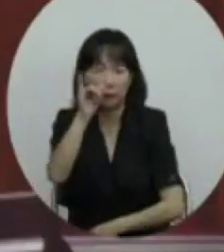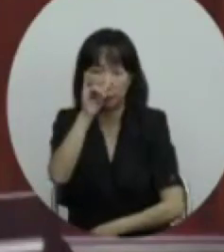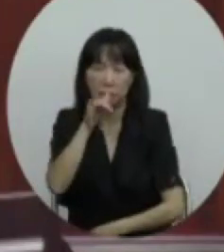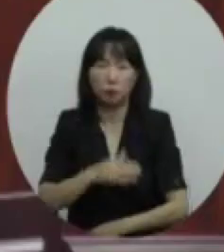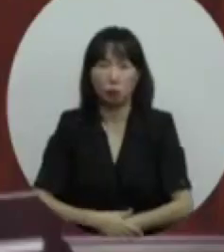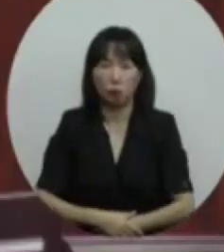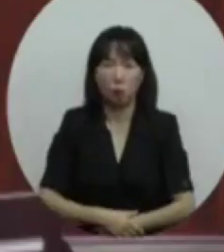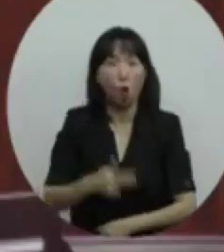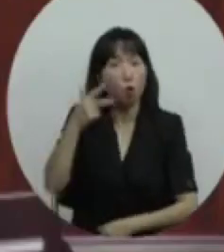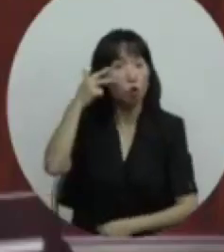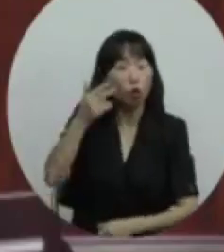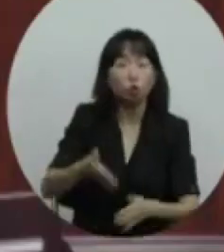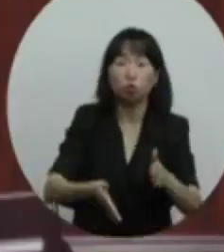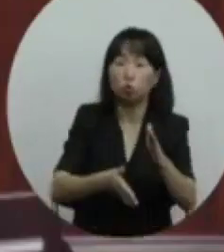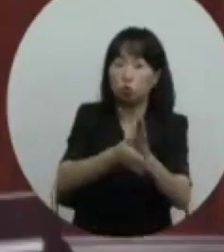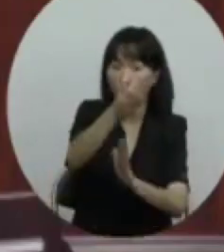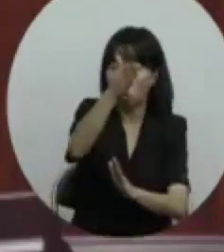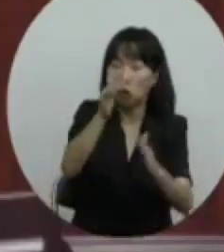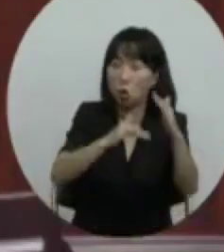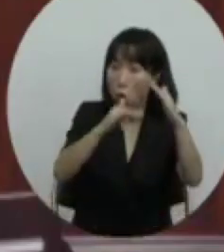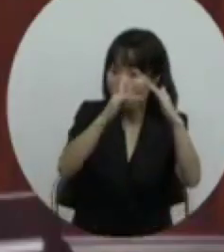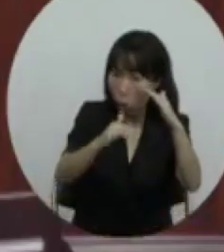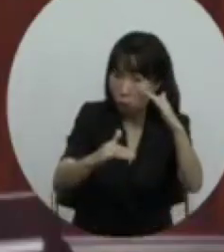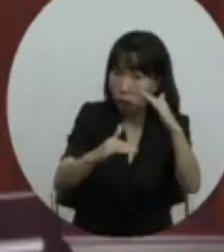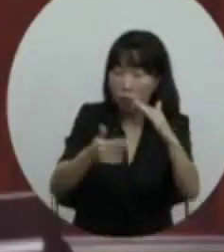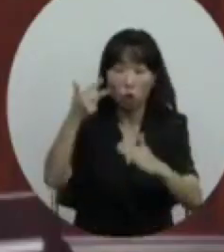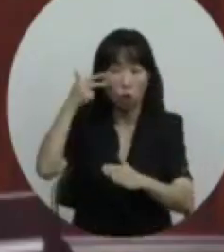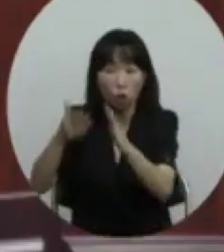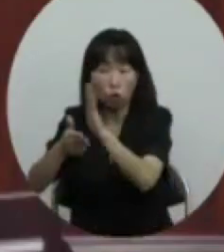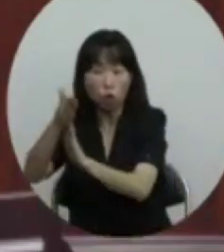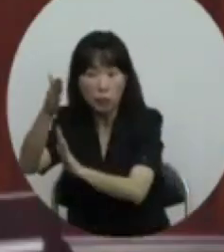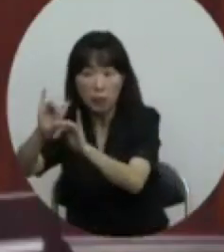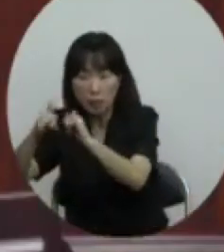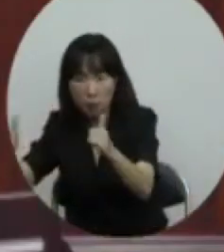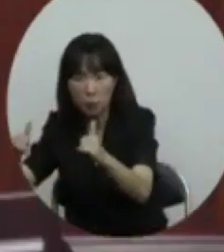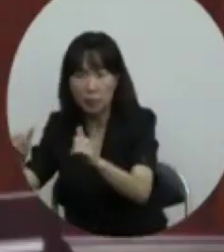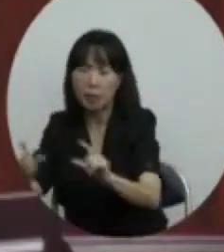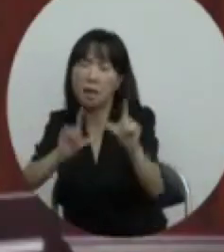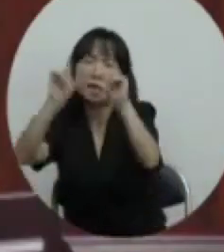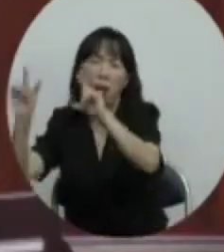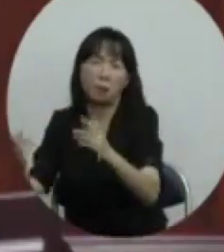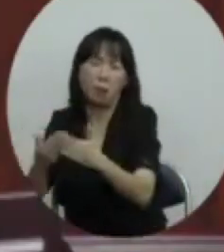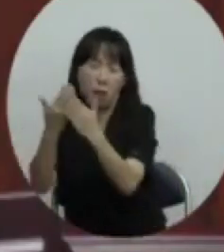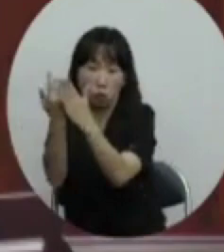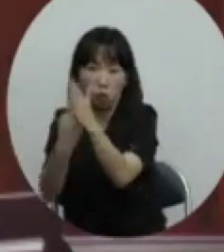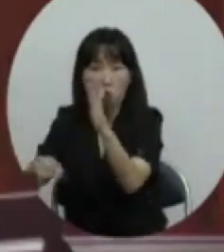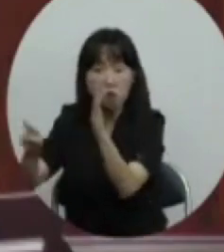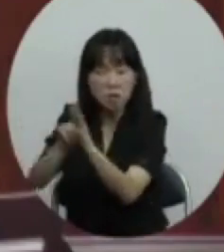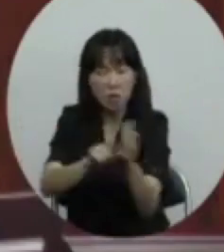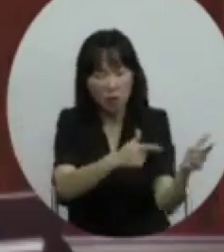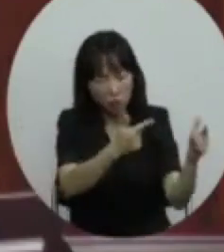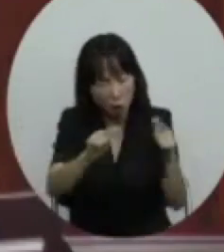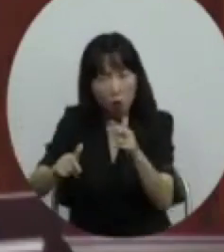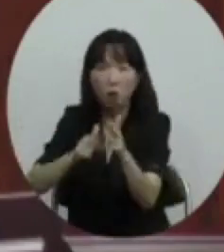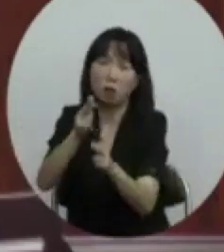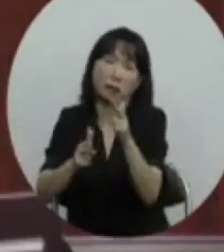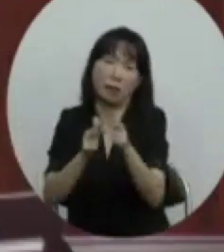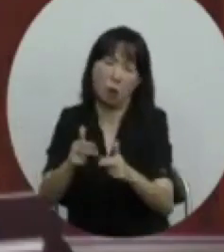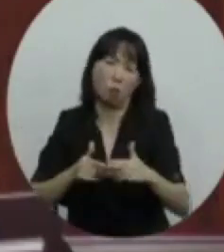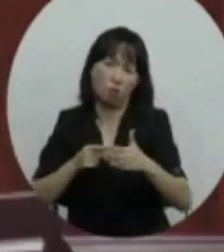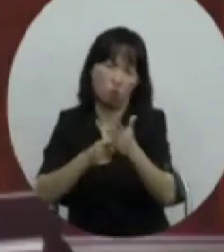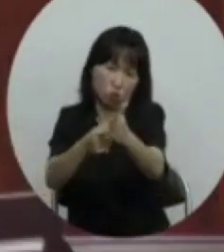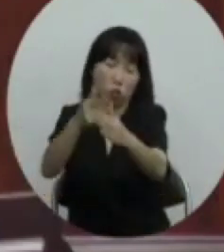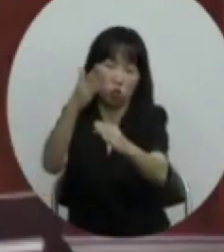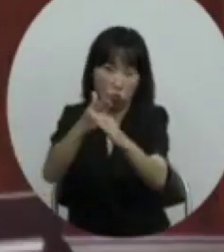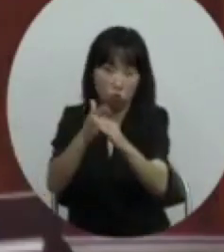여주도시공사는 여주시의 발전과 시민들의 삶의 질 향상을 위해 다양한 사업을 추진할 계획이며